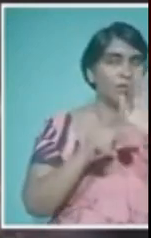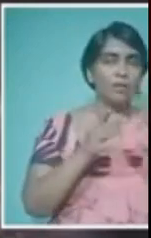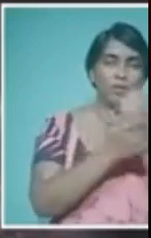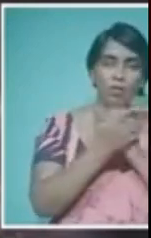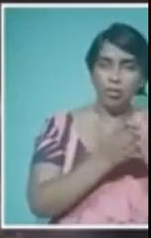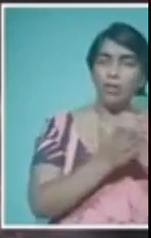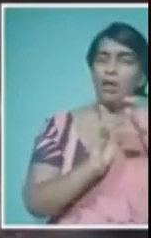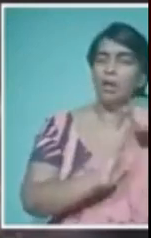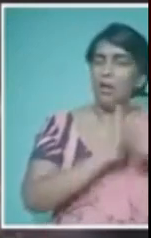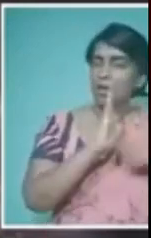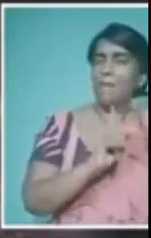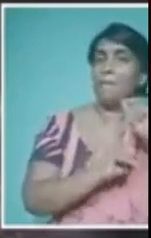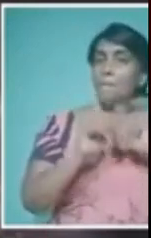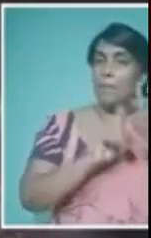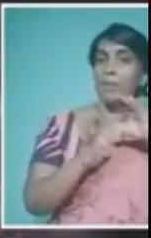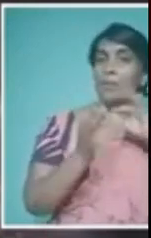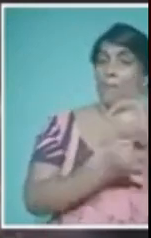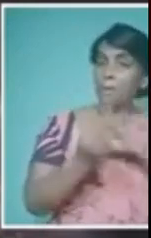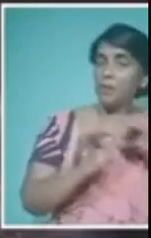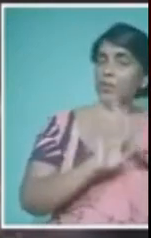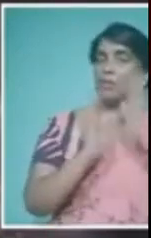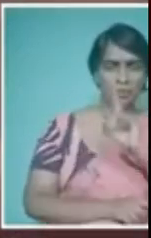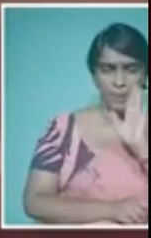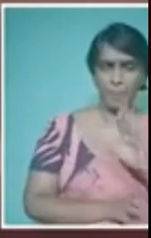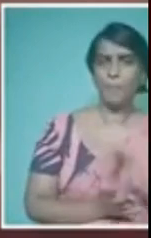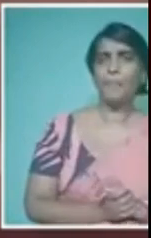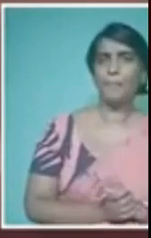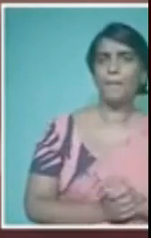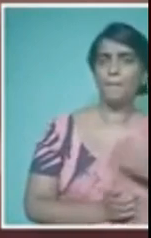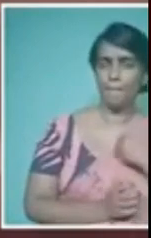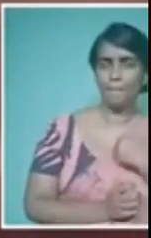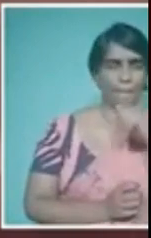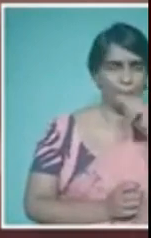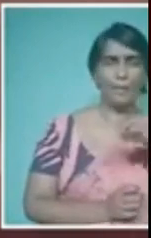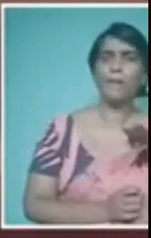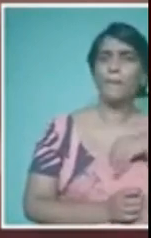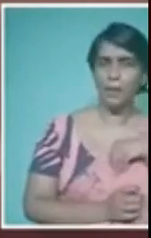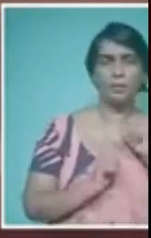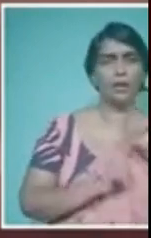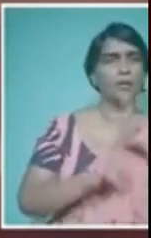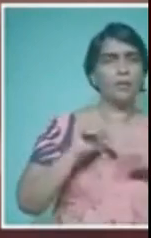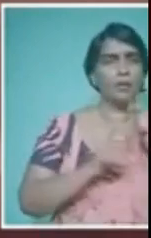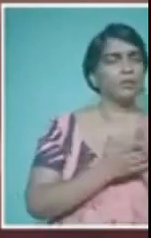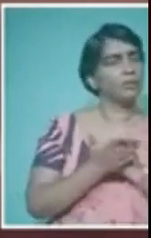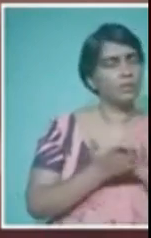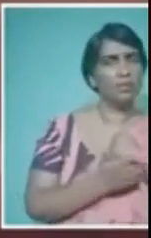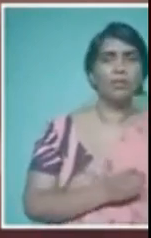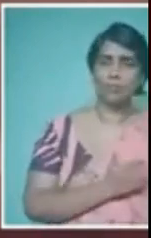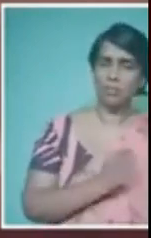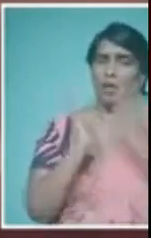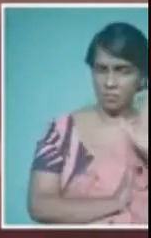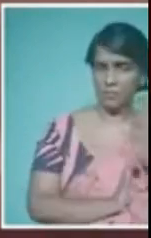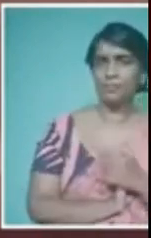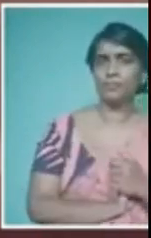ශ්‍රී ලංකා පාර්ලිමේන්තුවම සහ ප්‍රජාතන්ත්‍රවාදී ක්‍රමයෙන්. මම පැහැදිලිව පිළිගන්නවා මේ පාර්ලිමේන්තුවේ ඉන්න සියලු දෙනාටම කතා කිරීමේ